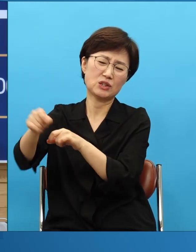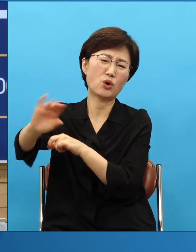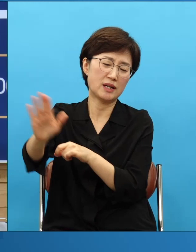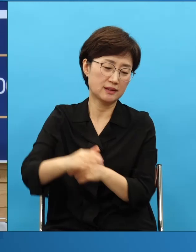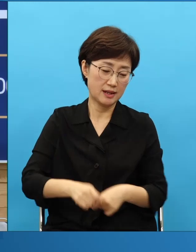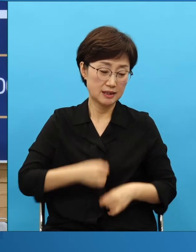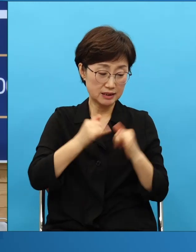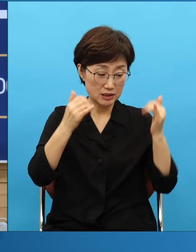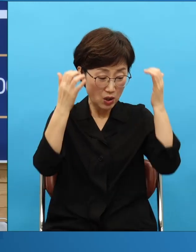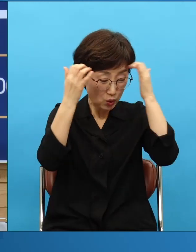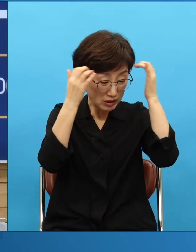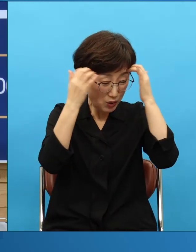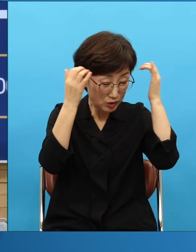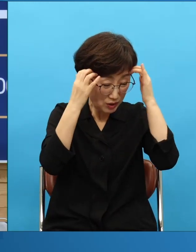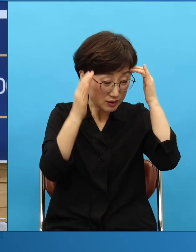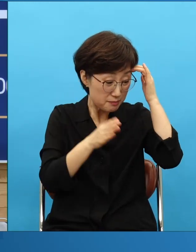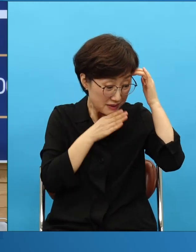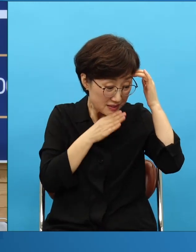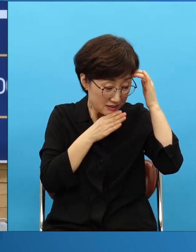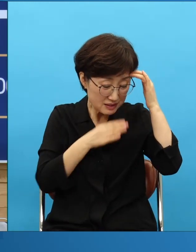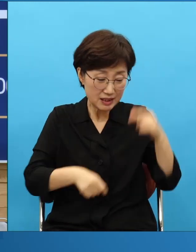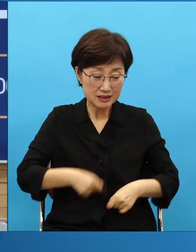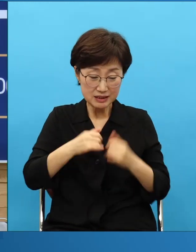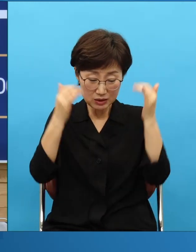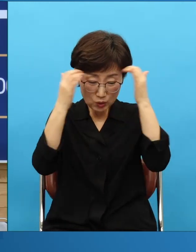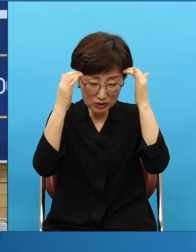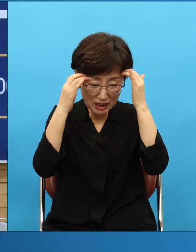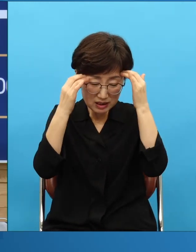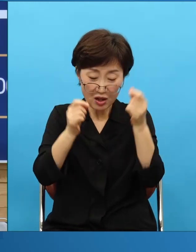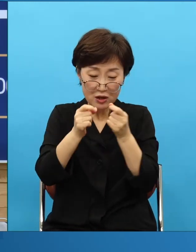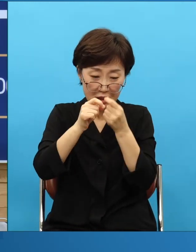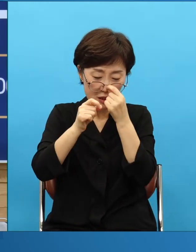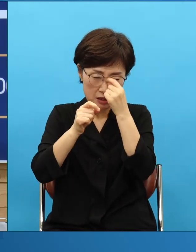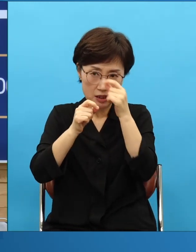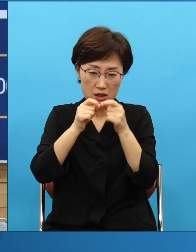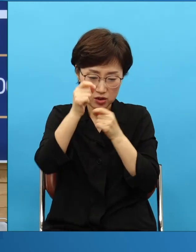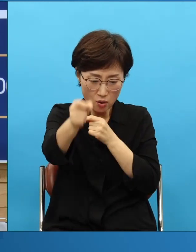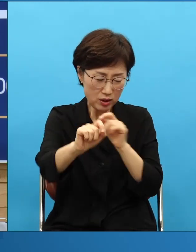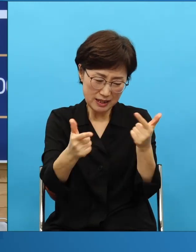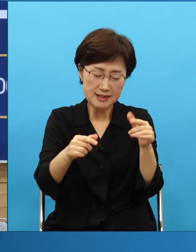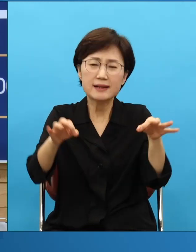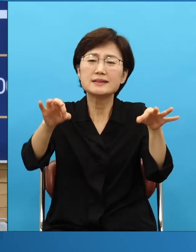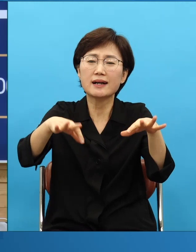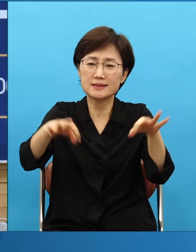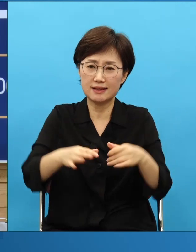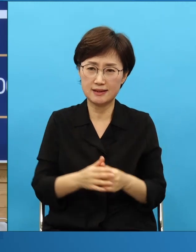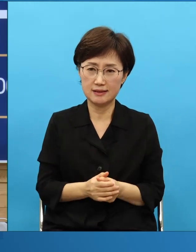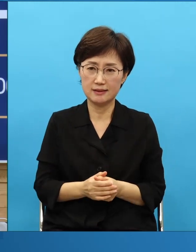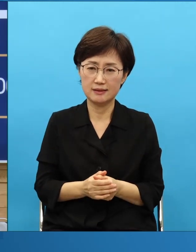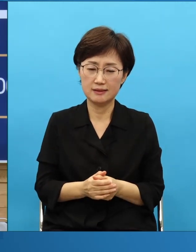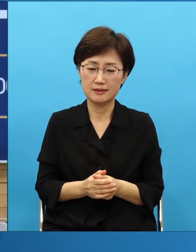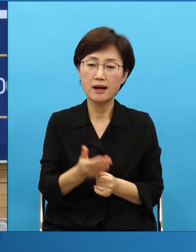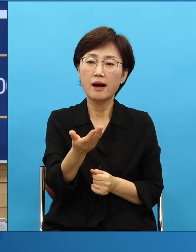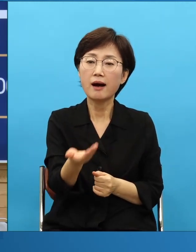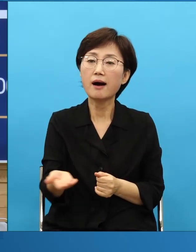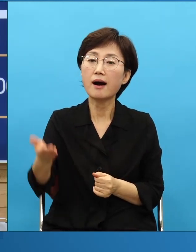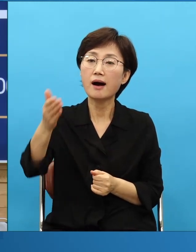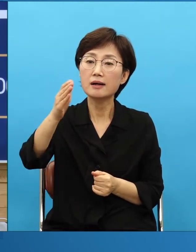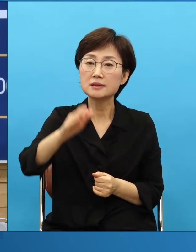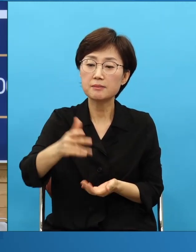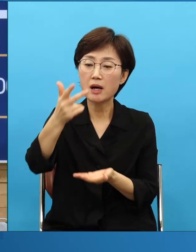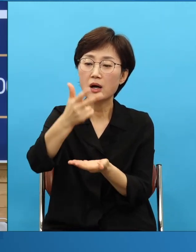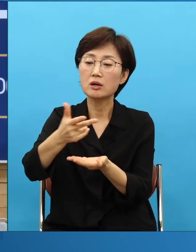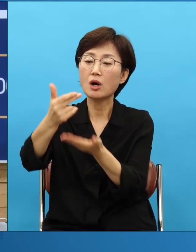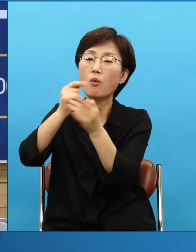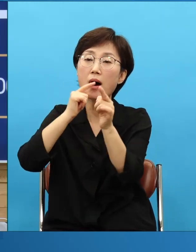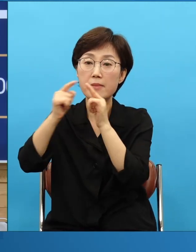고난 당하는 것 같으냐? Does it seem like the righteous people are 그게 going through 잠시야. suffering? It's only temporary. 여호와의 말씀은 영원히 있을 것이라. The